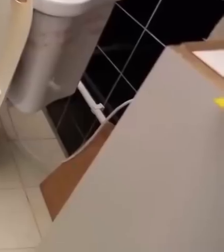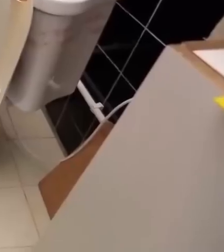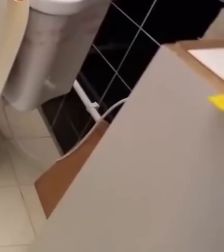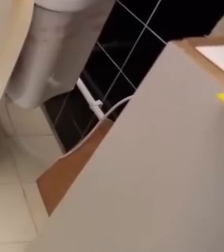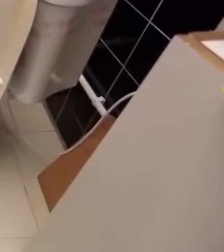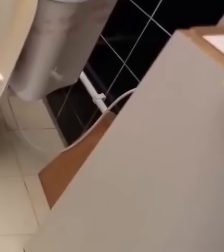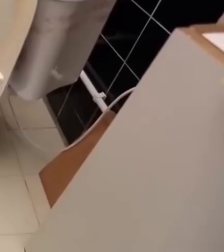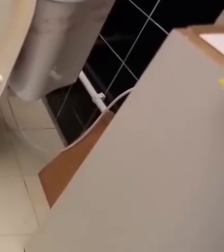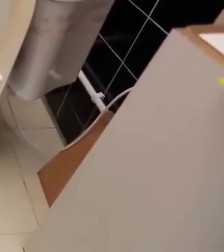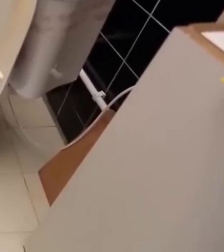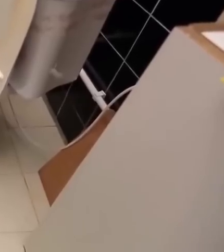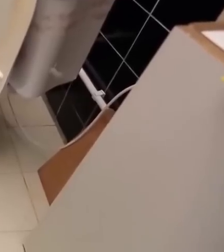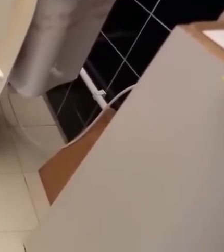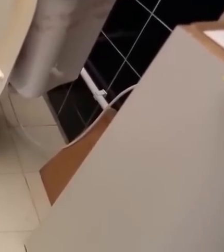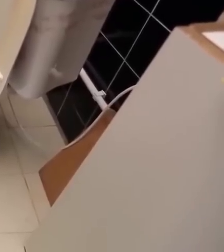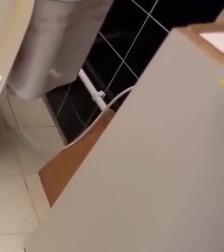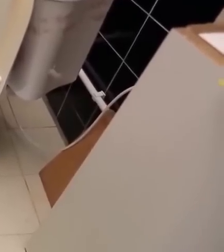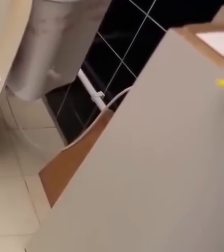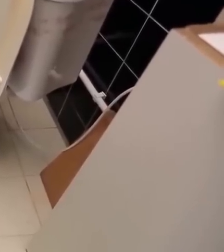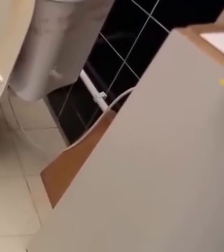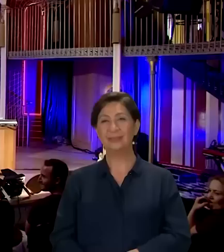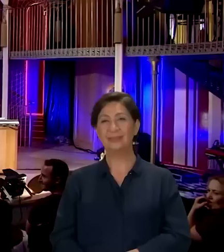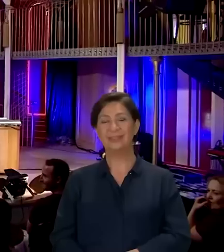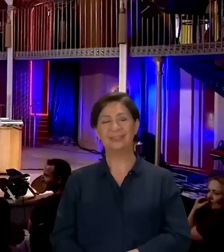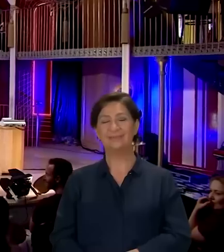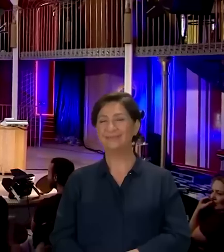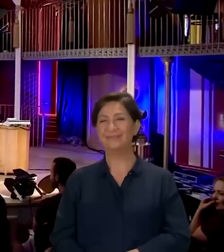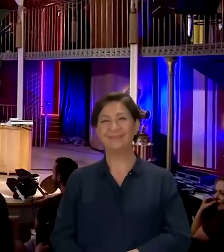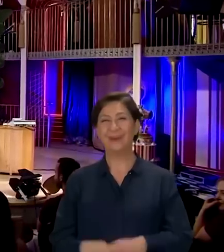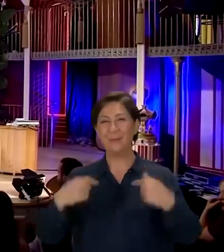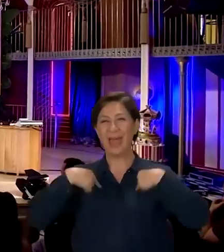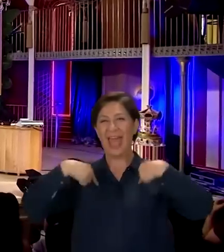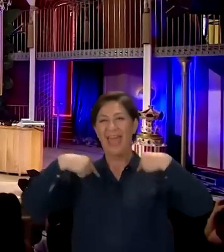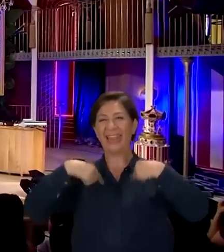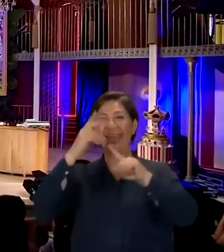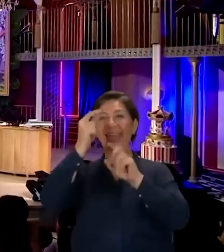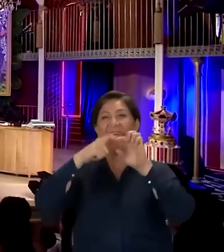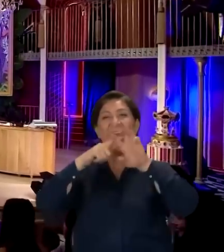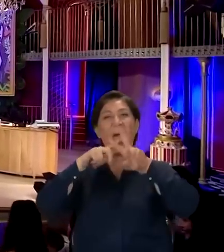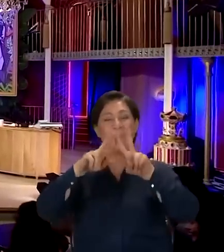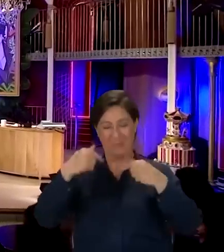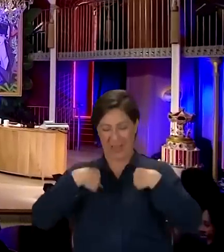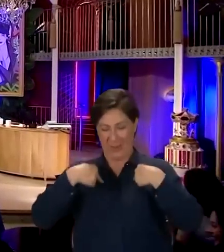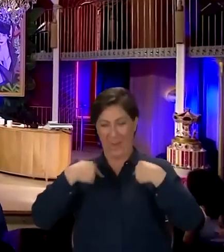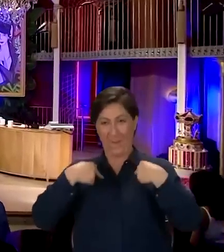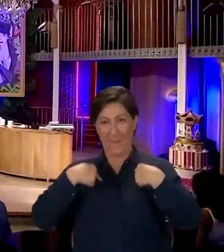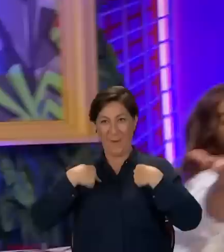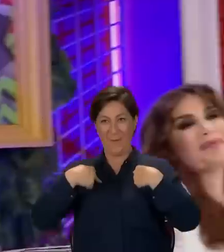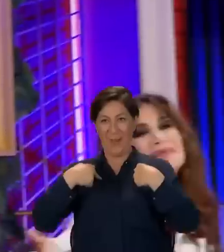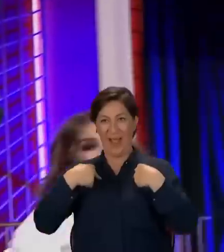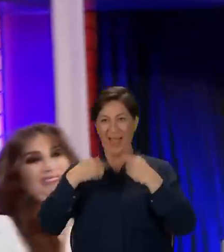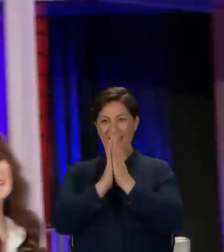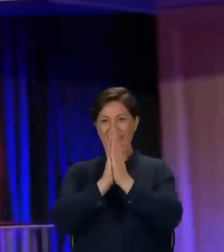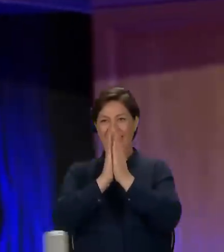Devam. Annem beni görse diyecek ki psikolojisi bozuk gene. Kendini soktu. Abi sen. Ben. Bak, evet. Evet, İrem bu çıktı.